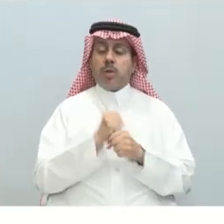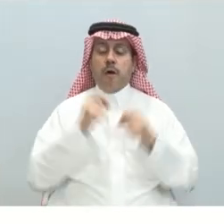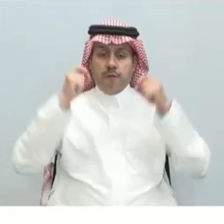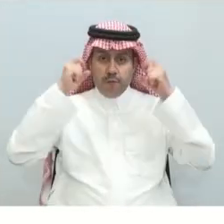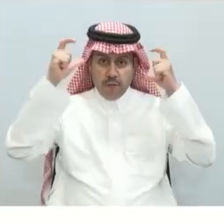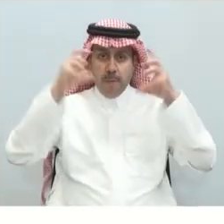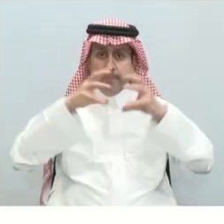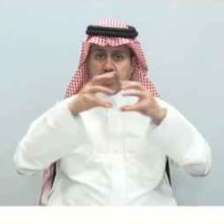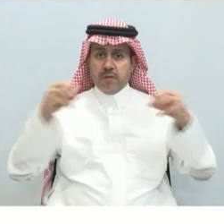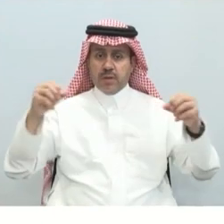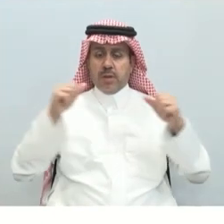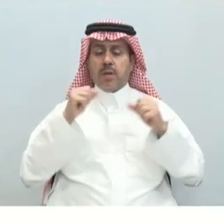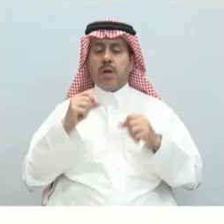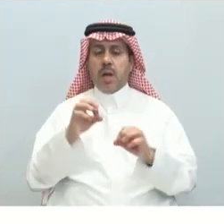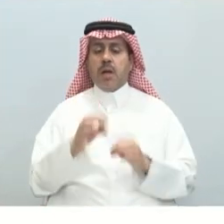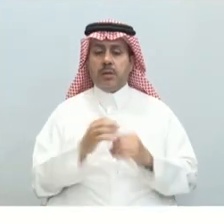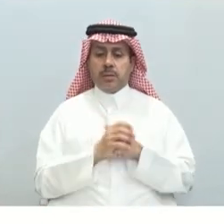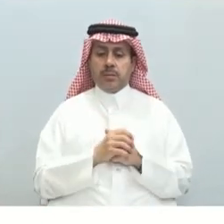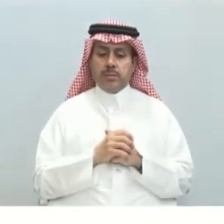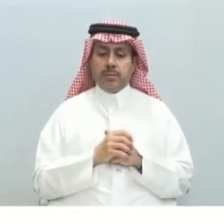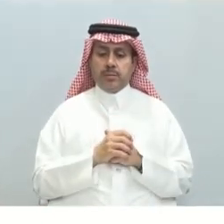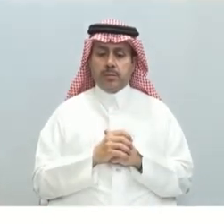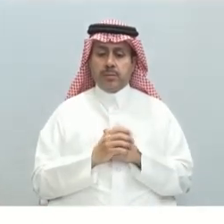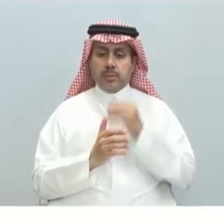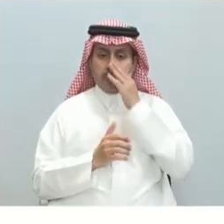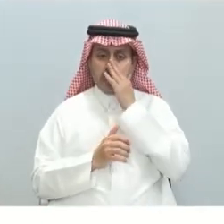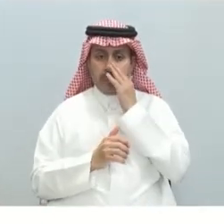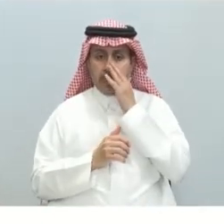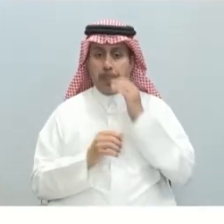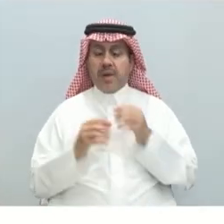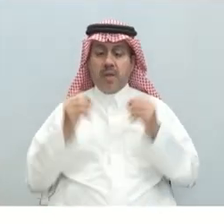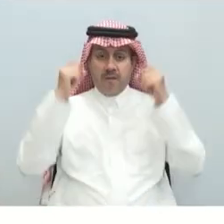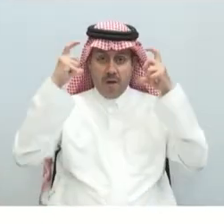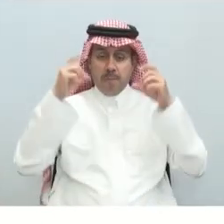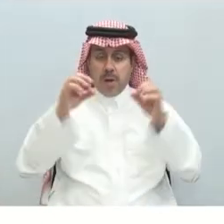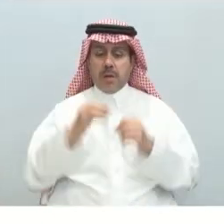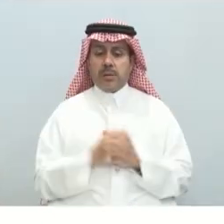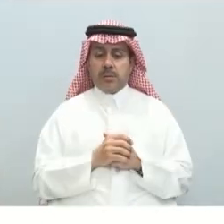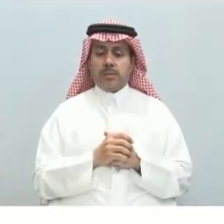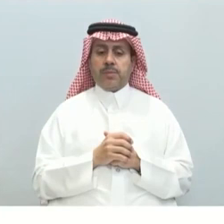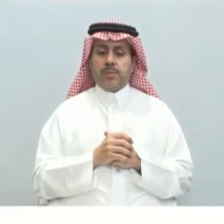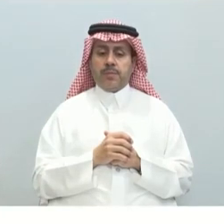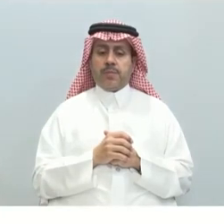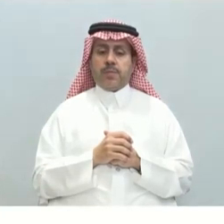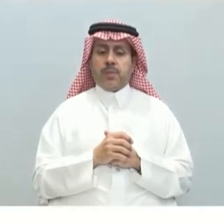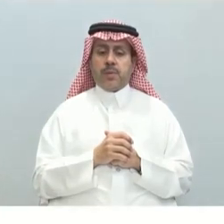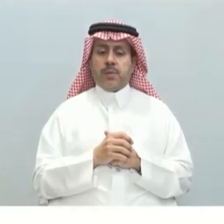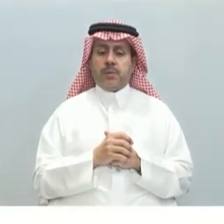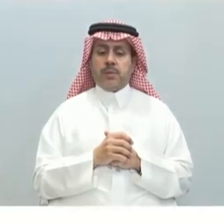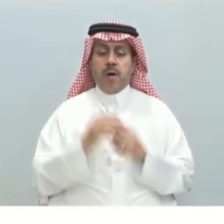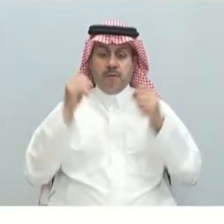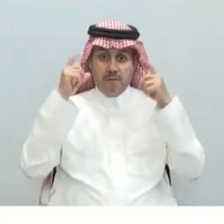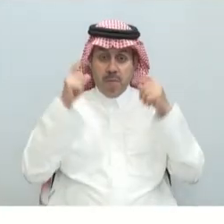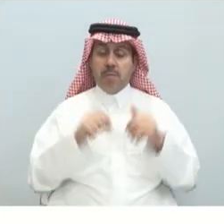بها معنى كلام الله سبحانه وتعالى لان اذا فهم الايات استطاع ان ياتي الى